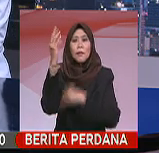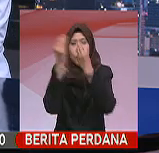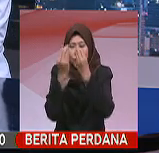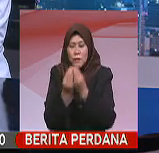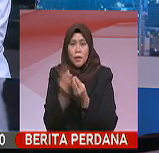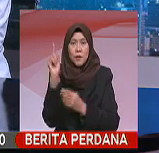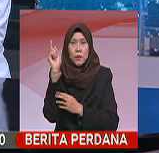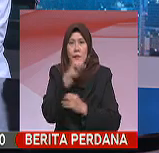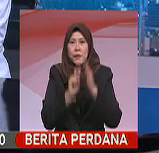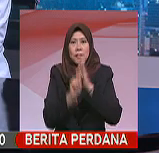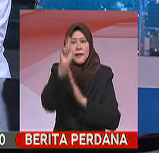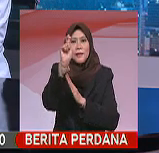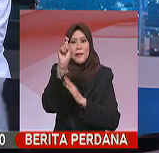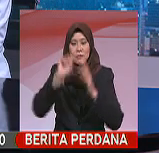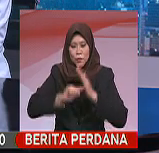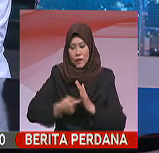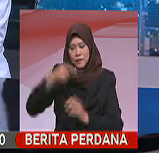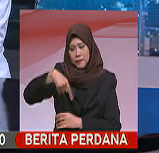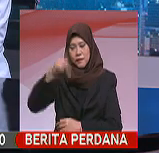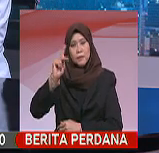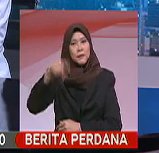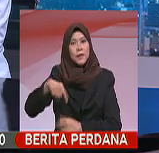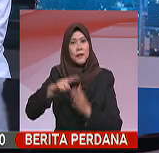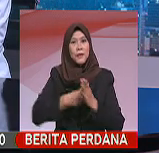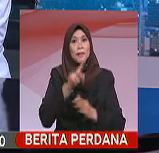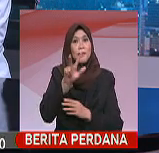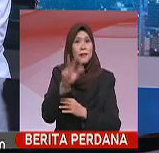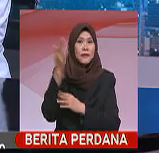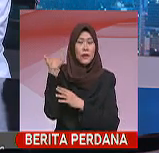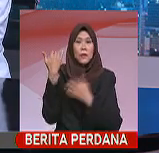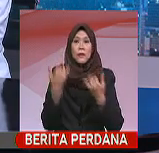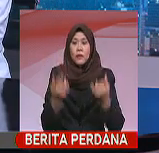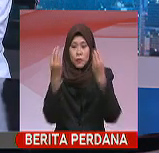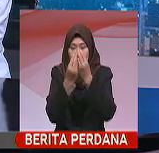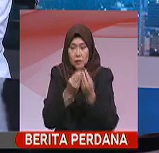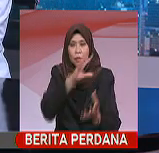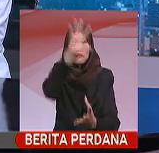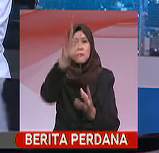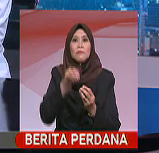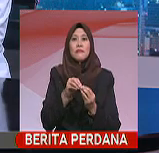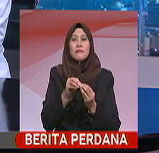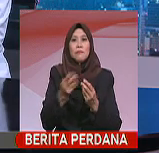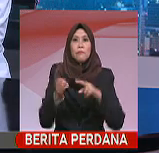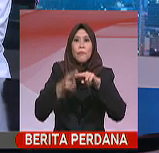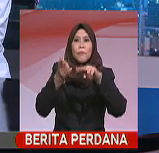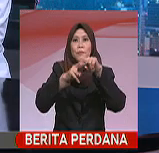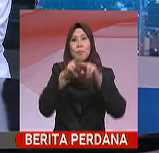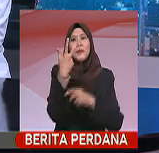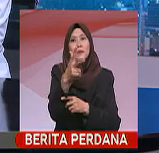tertinggi sejak Perintah Kawalan Pergerakan PKP dilaksana Mac lalu, sekaligus menjadikan jumlah kumulatif kes meningkat